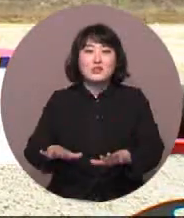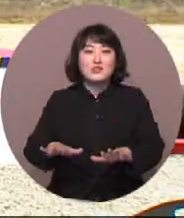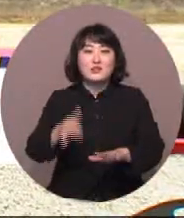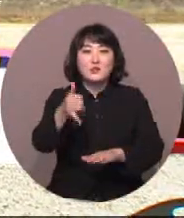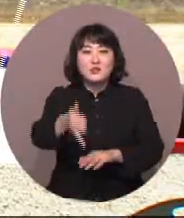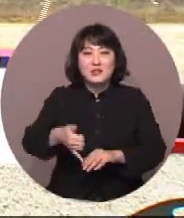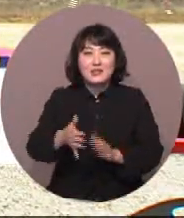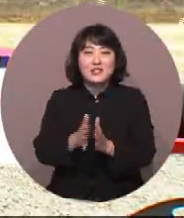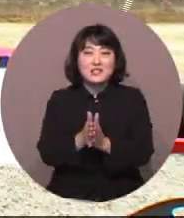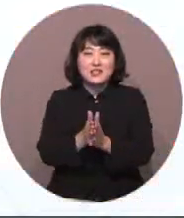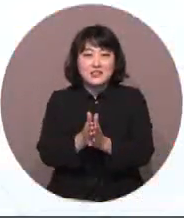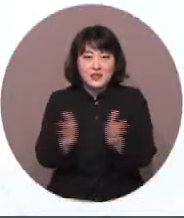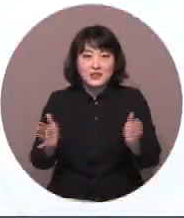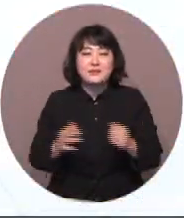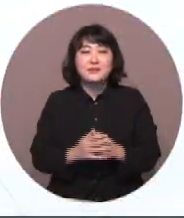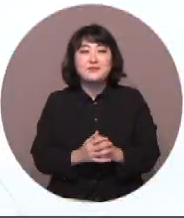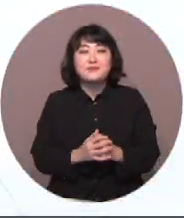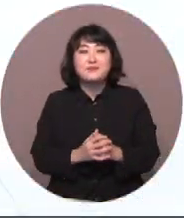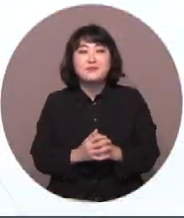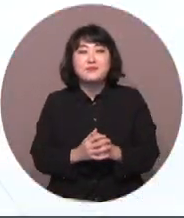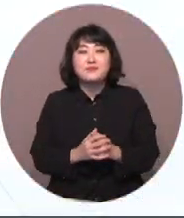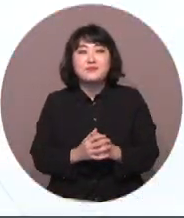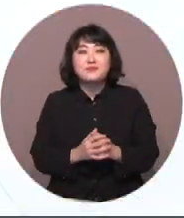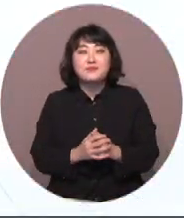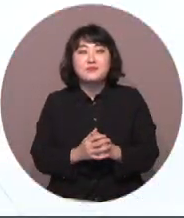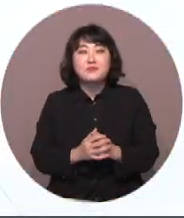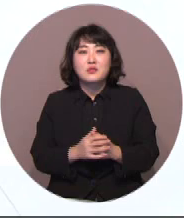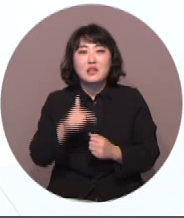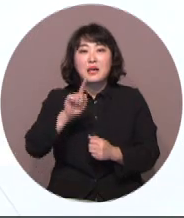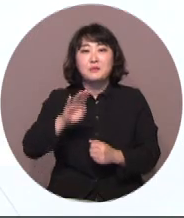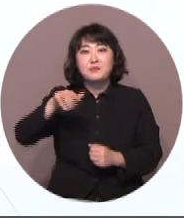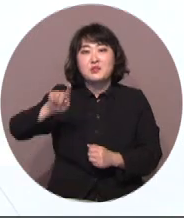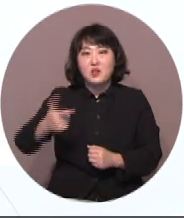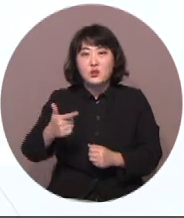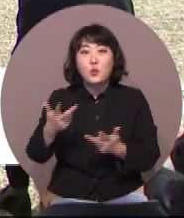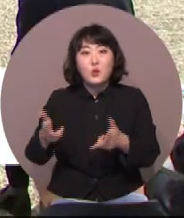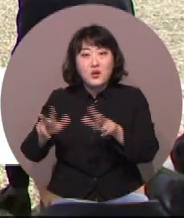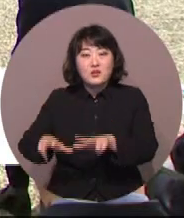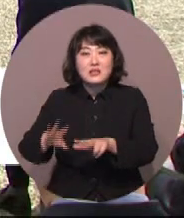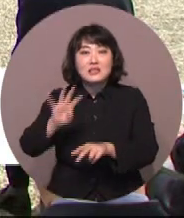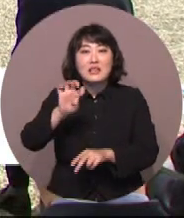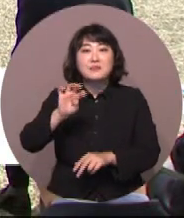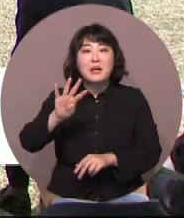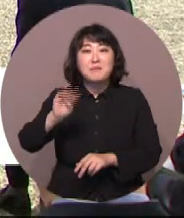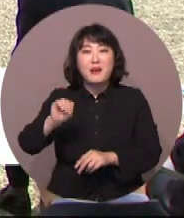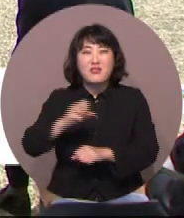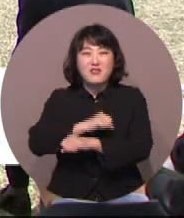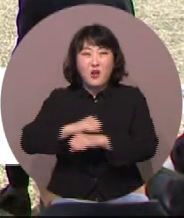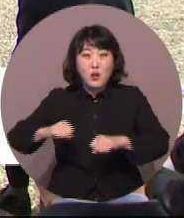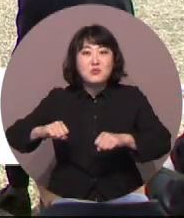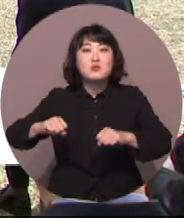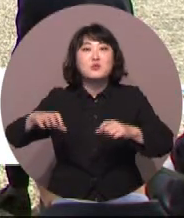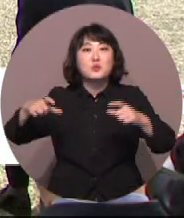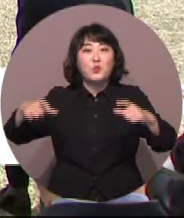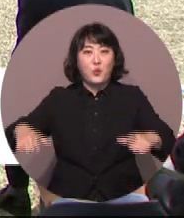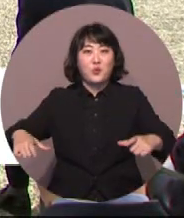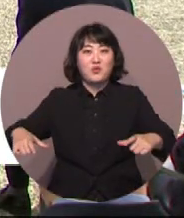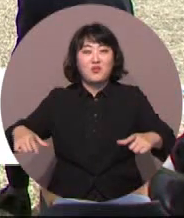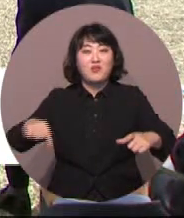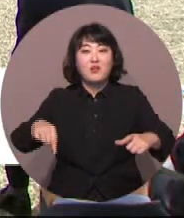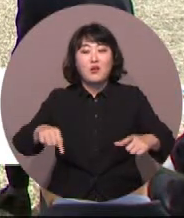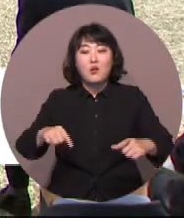갖고 첫 삽을 걷습니다 갑천 생태 구수 공원은 43만 1715 제곱미터 규모로